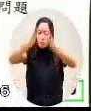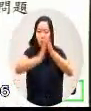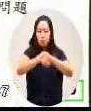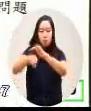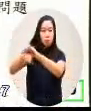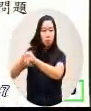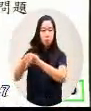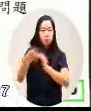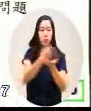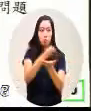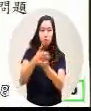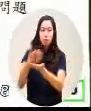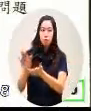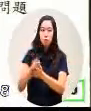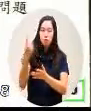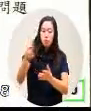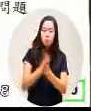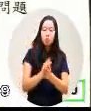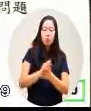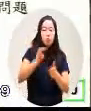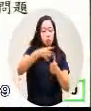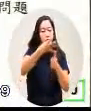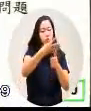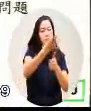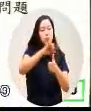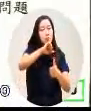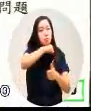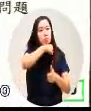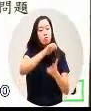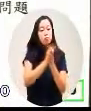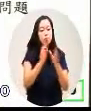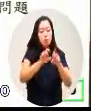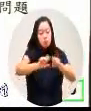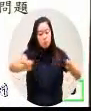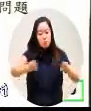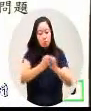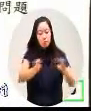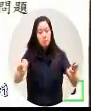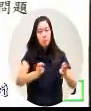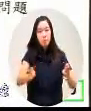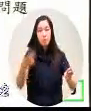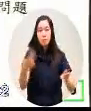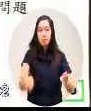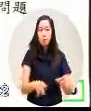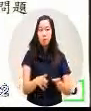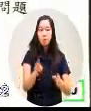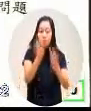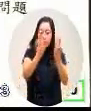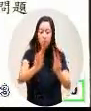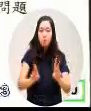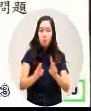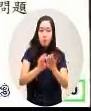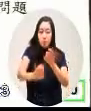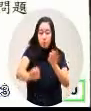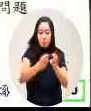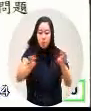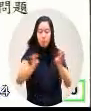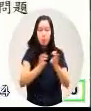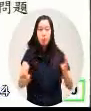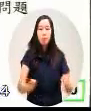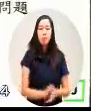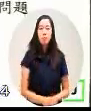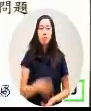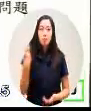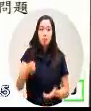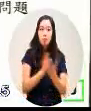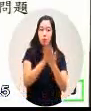四台优线啊，瓦斯管线来自来啊，水管啦吼，啊，电力管线的问题啦吼。各来